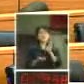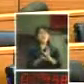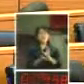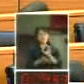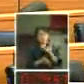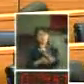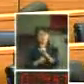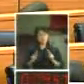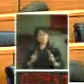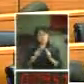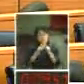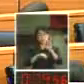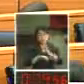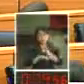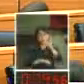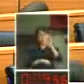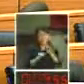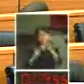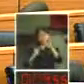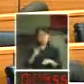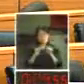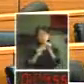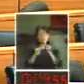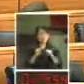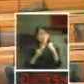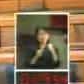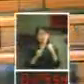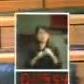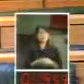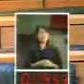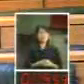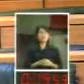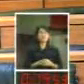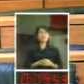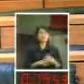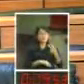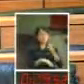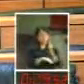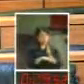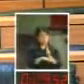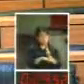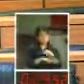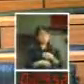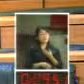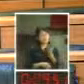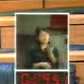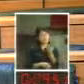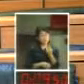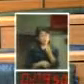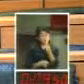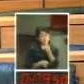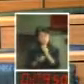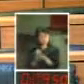งมหาดไทยไว้ 10%ท่านประธานผมขออนุญาตท่านประธานกลับไปดูในงบประมา